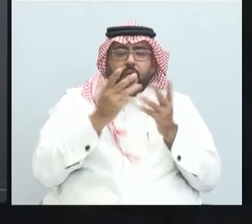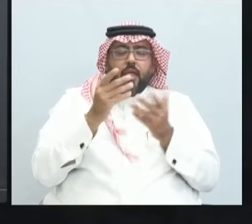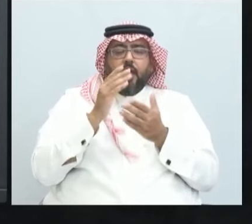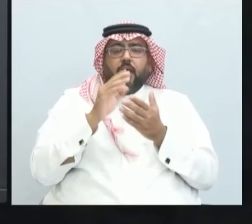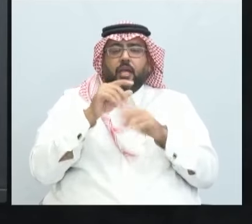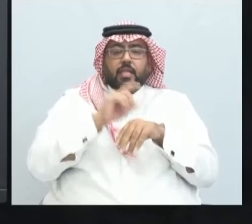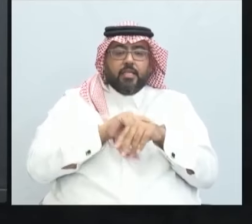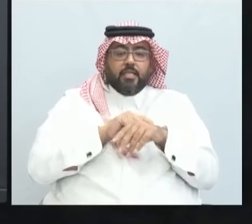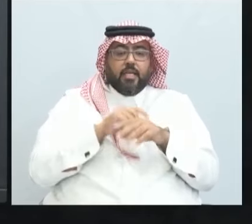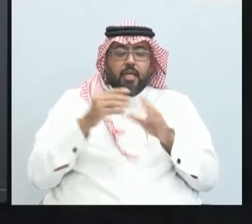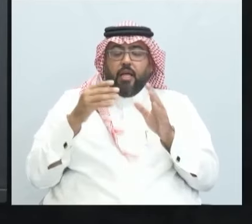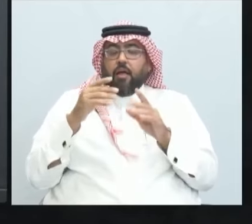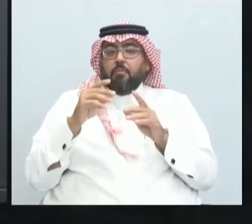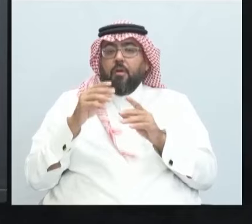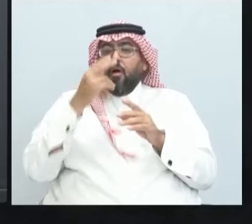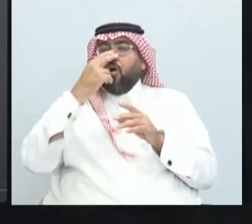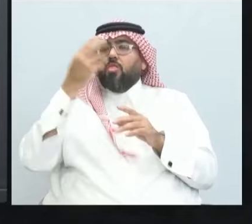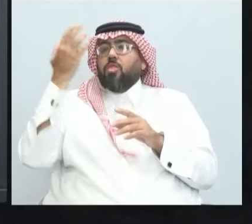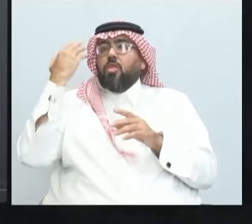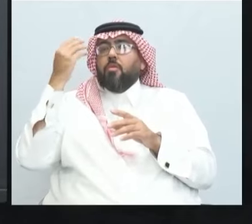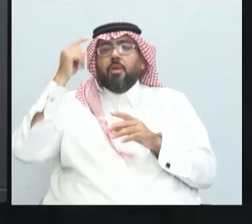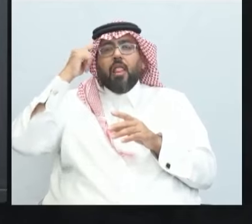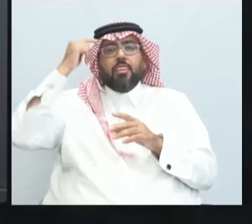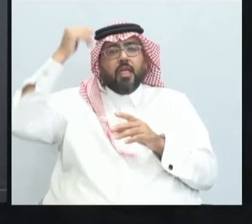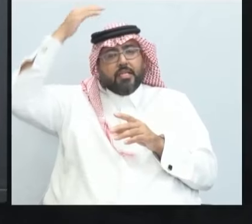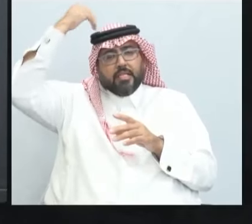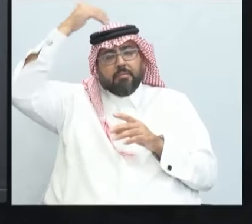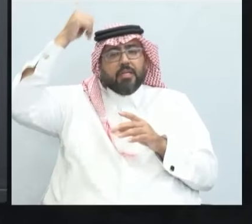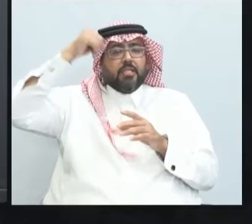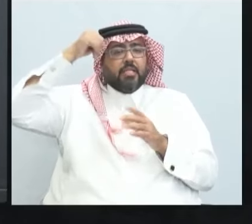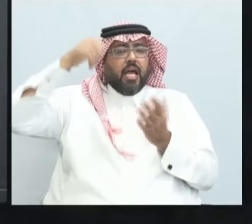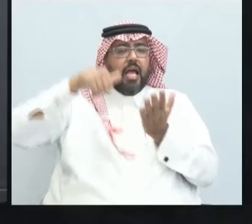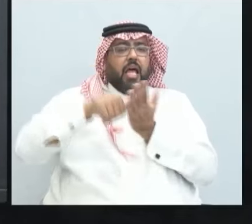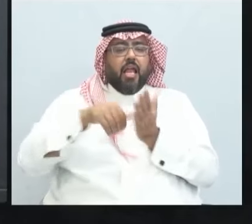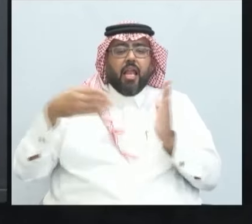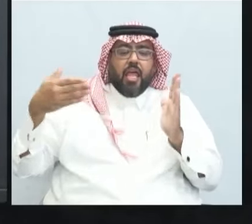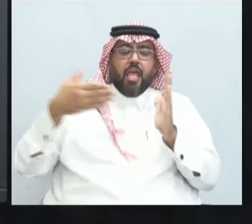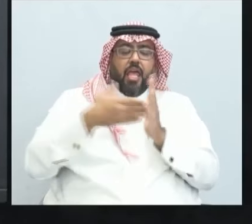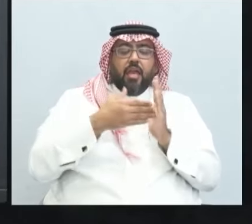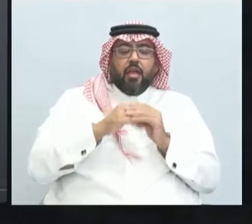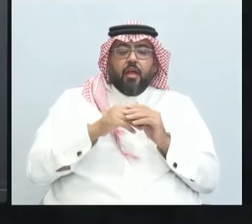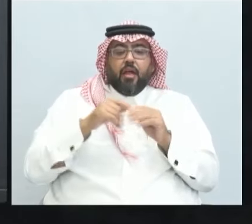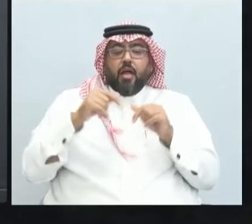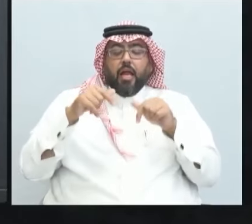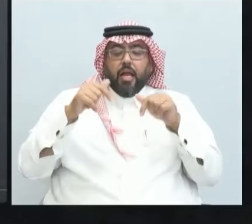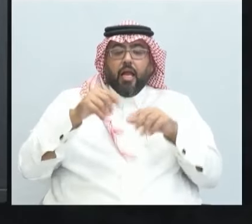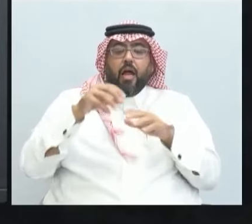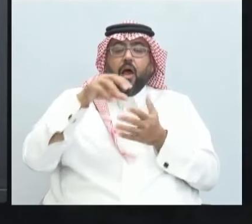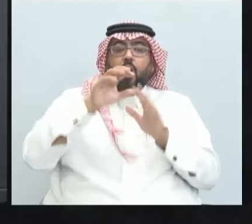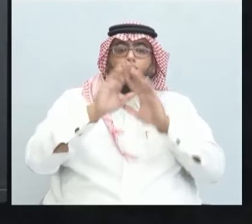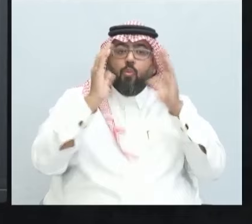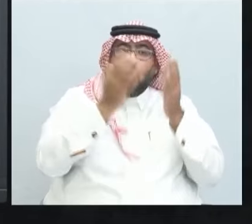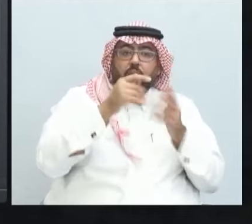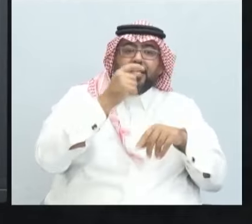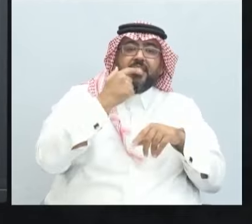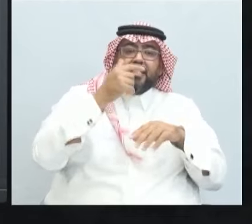عصور من عصر الجاهل حتى العصر الحديث هو الذي طغى على دراسه الادب حتى في اغلب الكتب التي الفت في في الادب اليوم نستكمل حديثنا